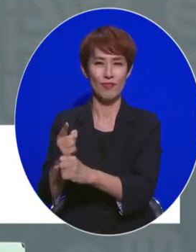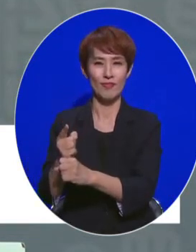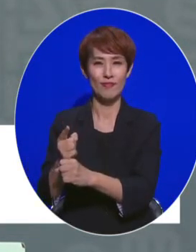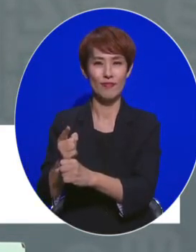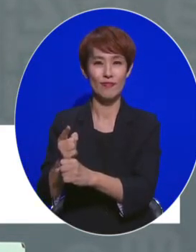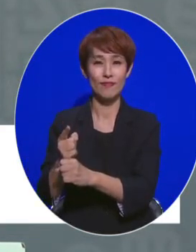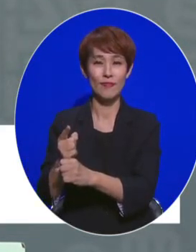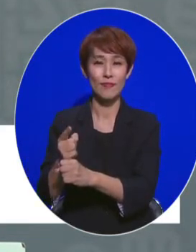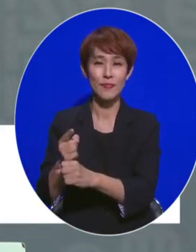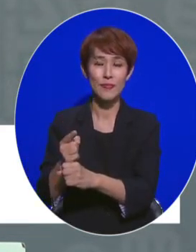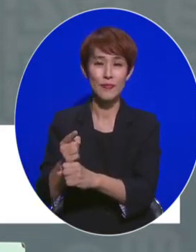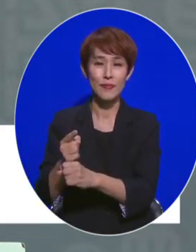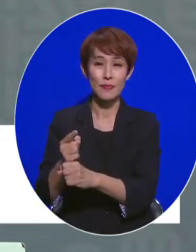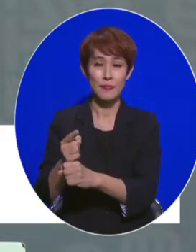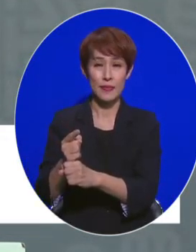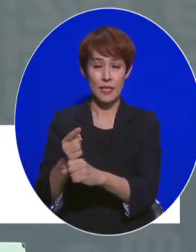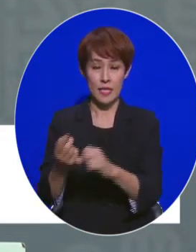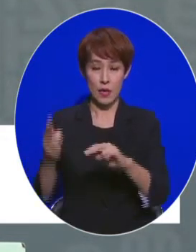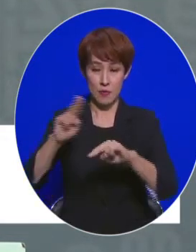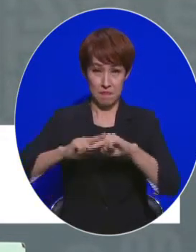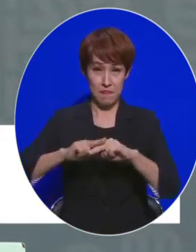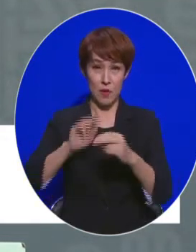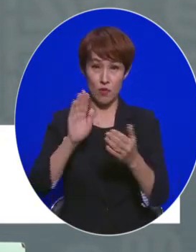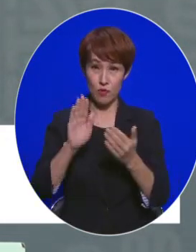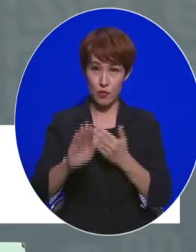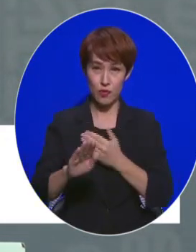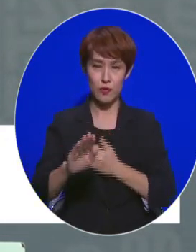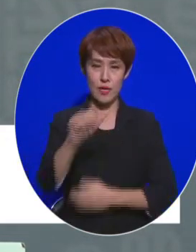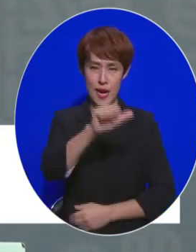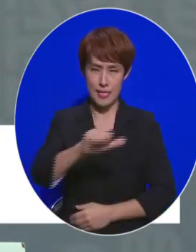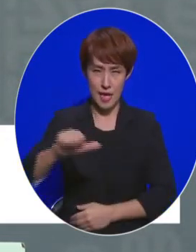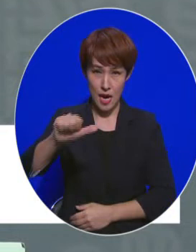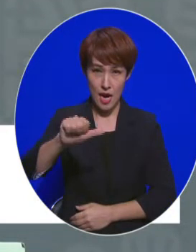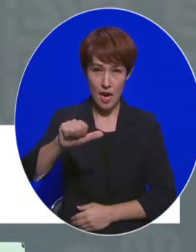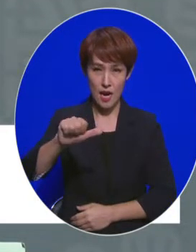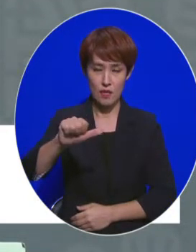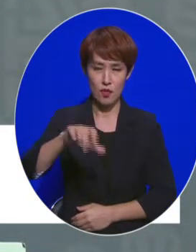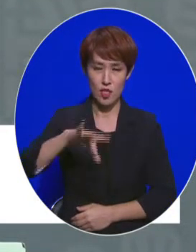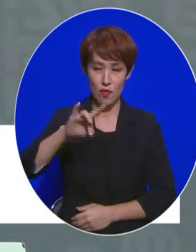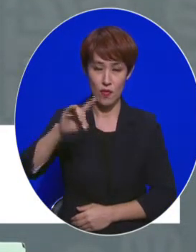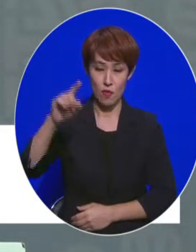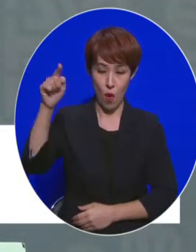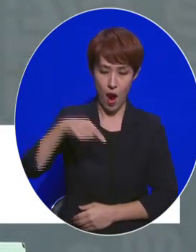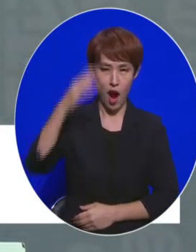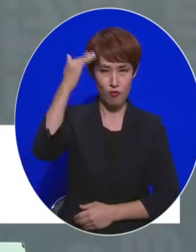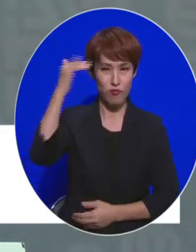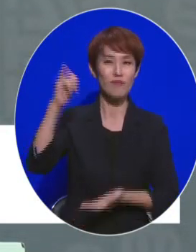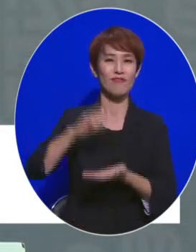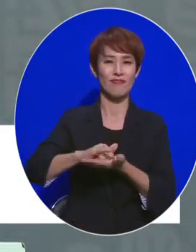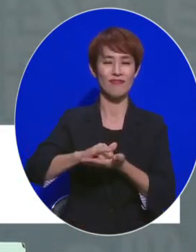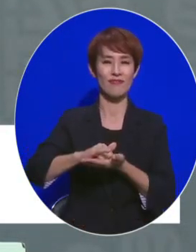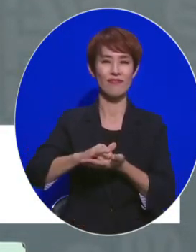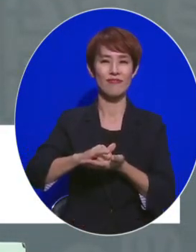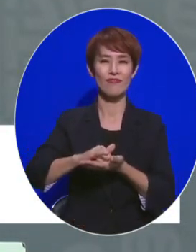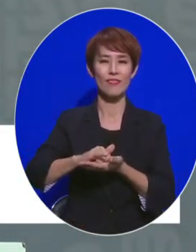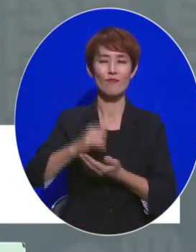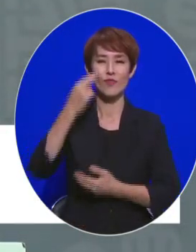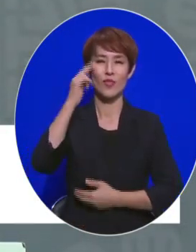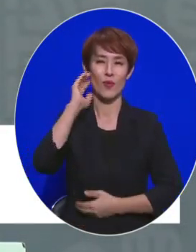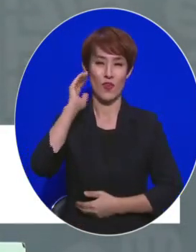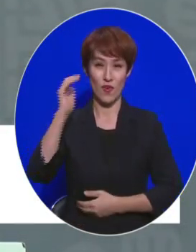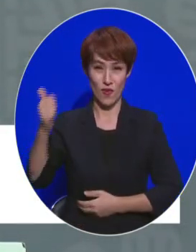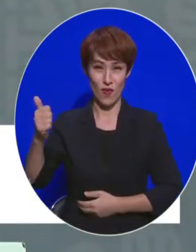넘었습니다. 저는 취임 직후 아시아 첫 순방지로 서울을 방문한 바이든